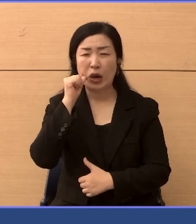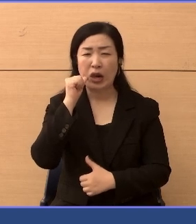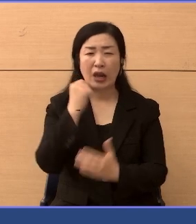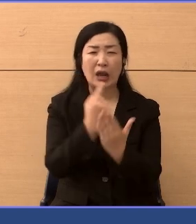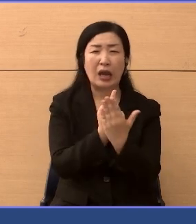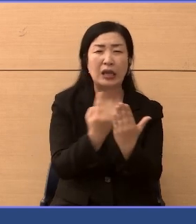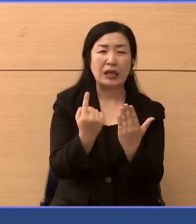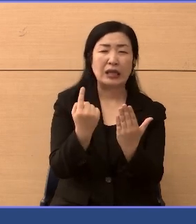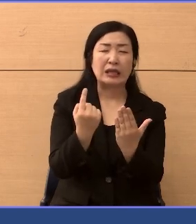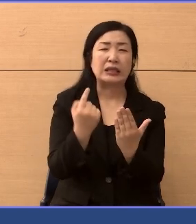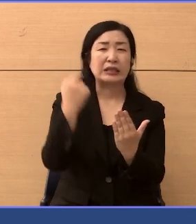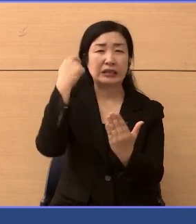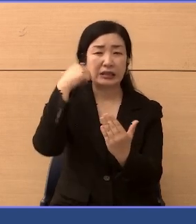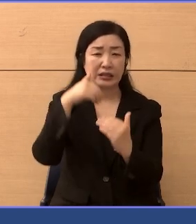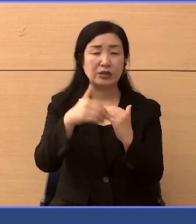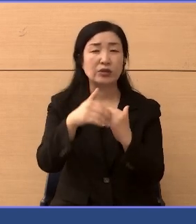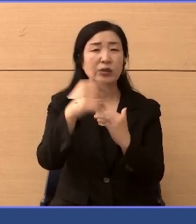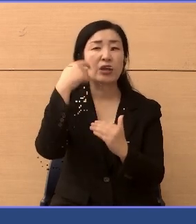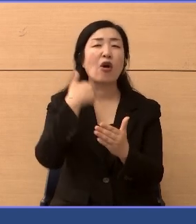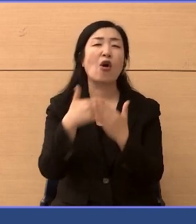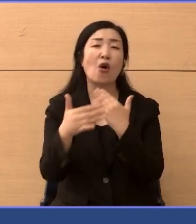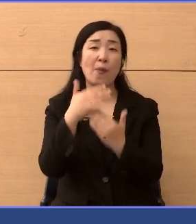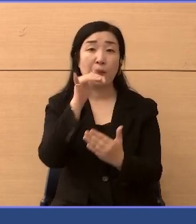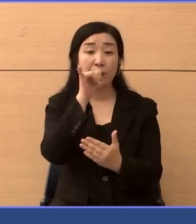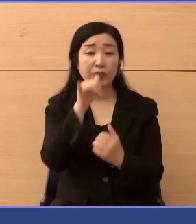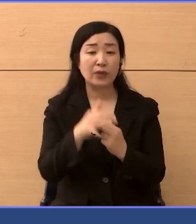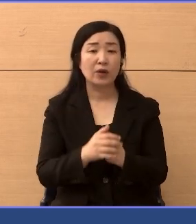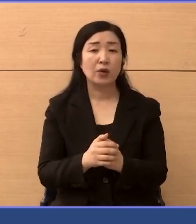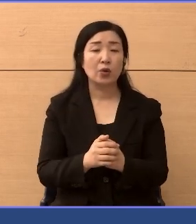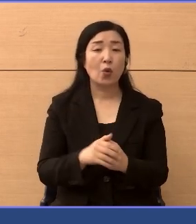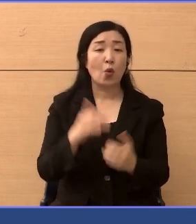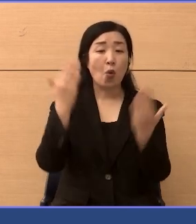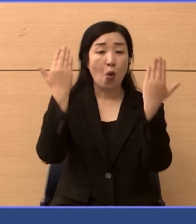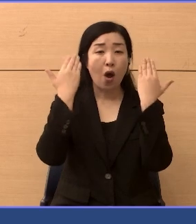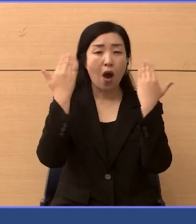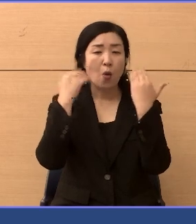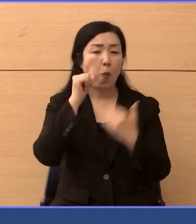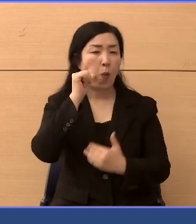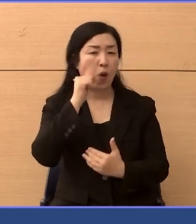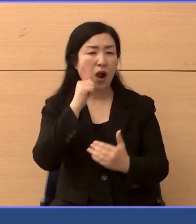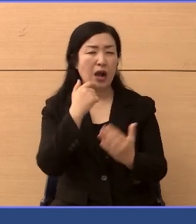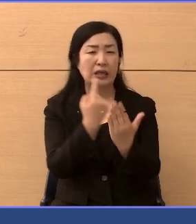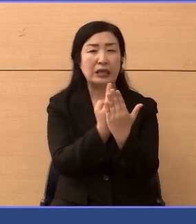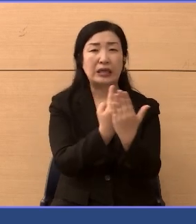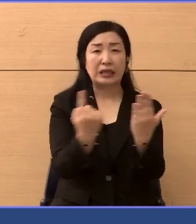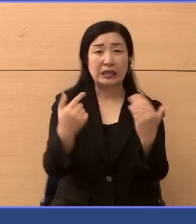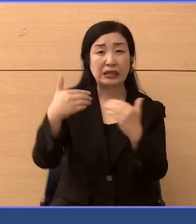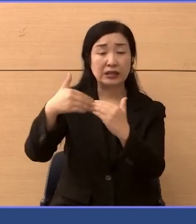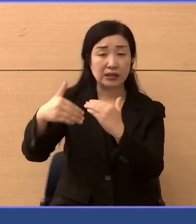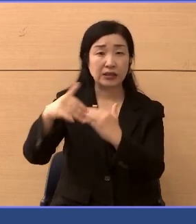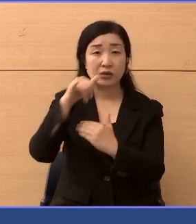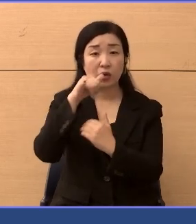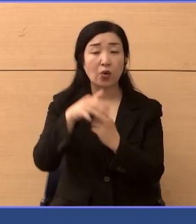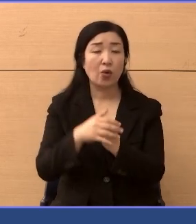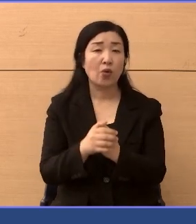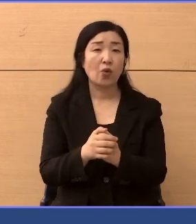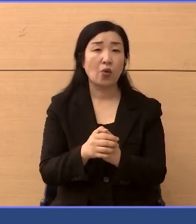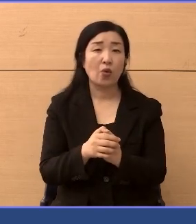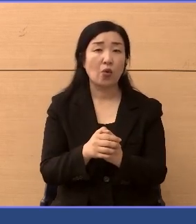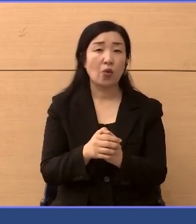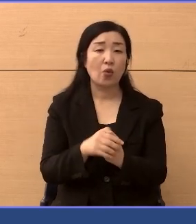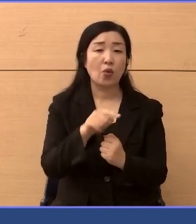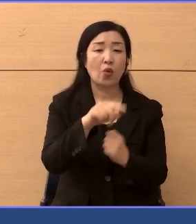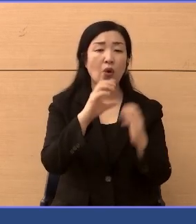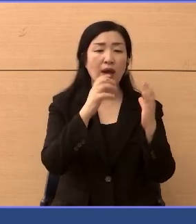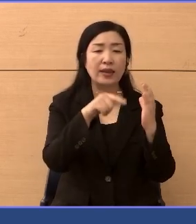school as being 하는데요. different in 하지만 some ways. 특히나 이런 A 학교에서 particular 놀리거나 problem 따돌림을 받는 아이들이 for 조금 parents over